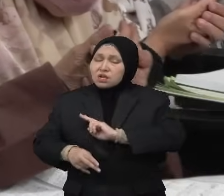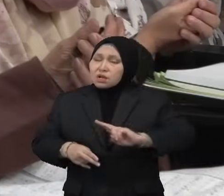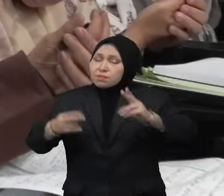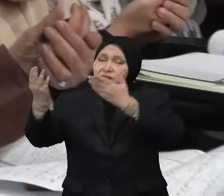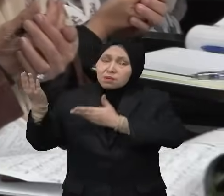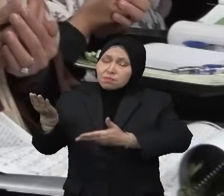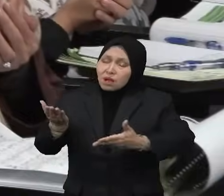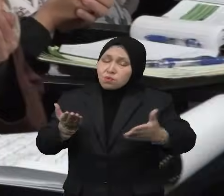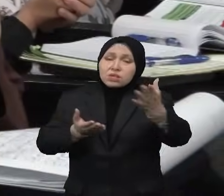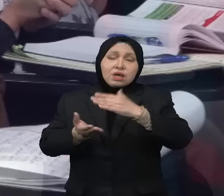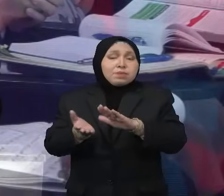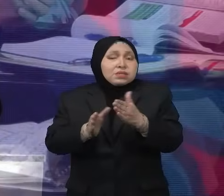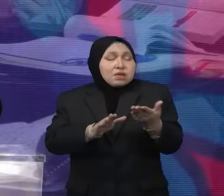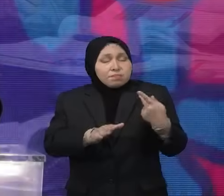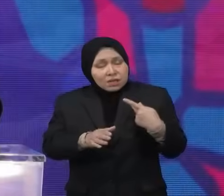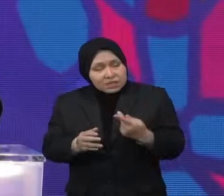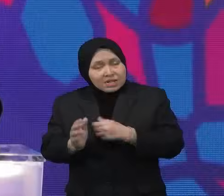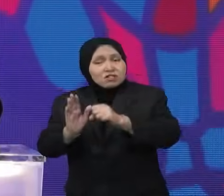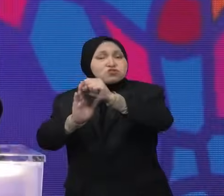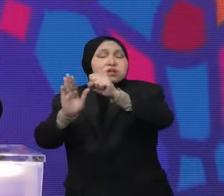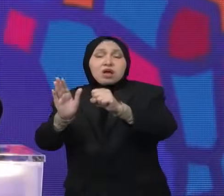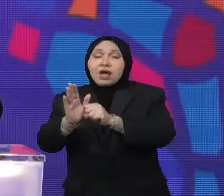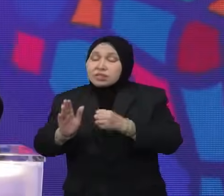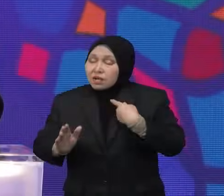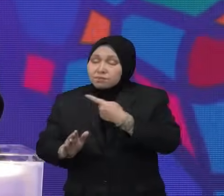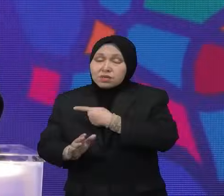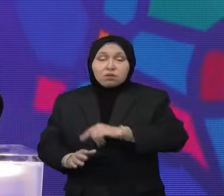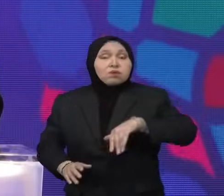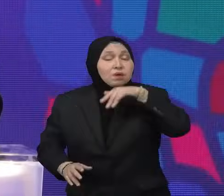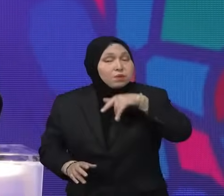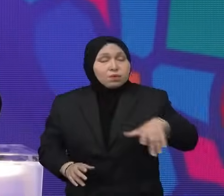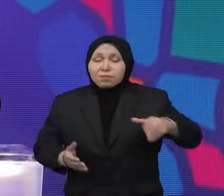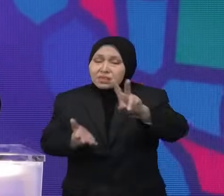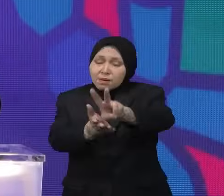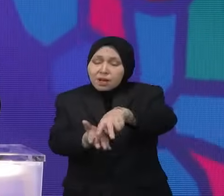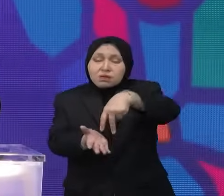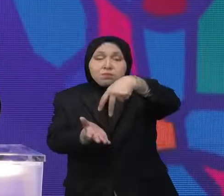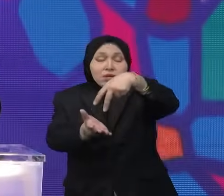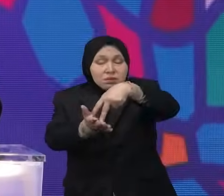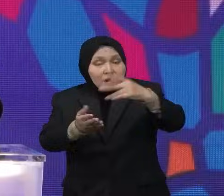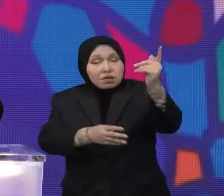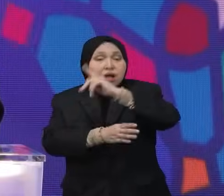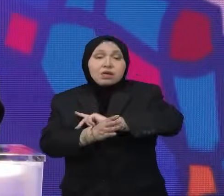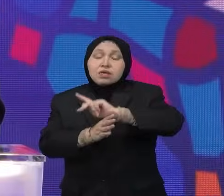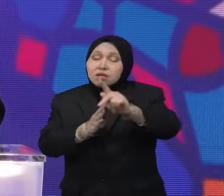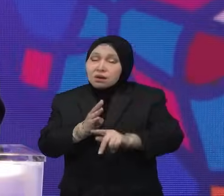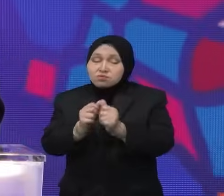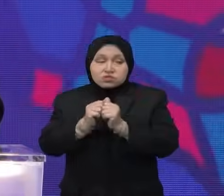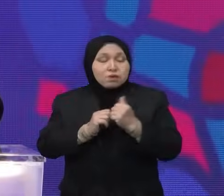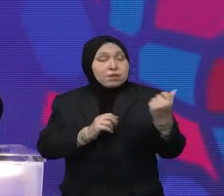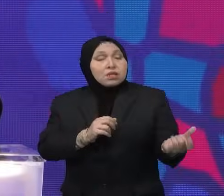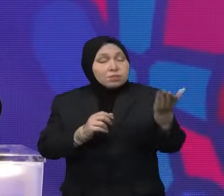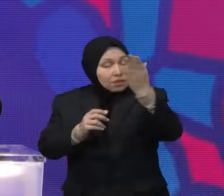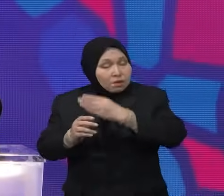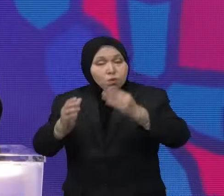dibawa, ya Allah, dan matikanlah kami di atas syariat Nabi kami Muhammad SAW. Ya Allah, bangkitkanlah kami di hari akhirat bersama para Nabi, ya Allah, bersama orang-orang yang